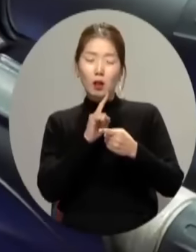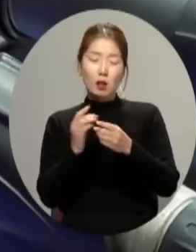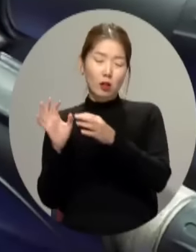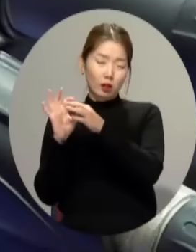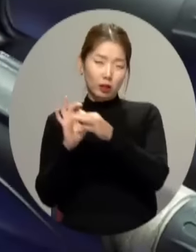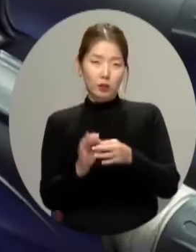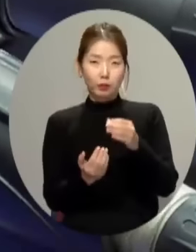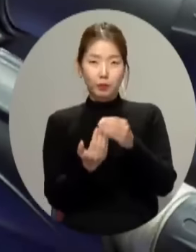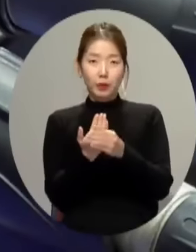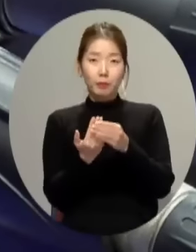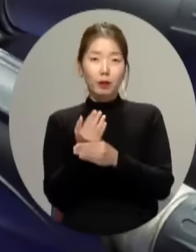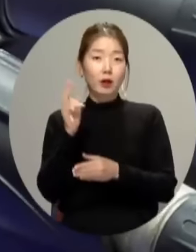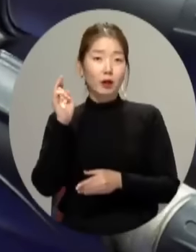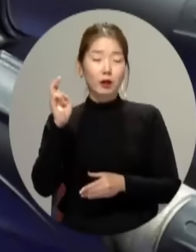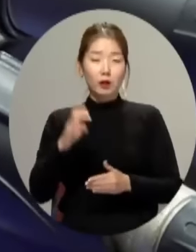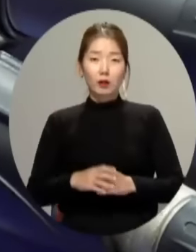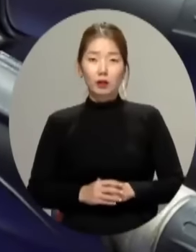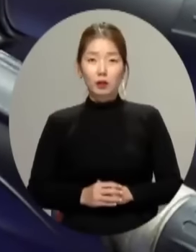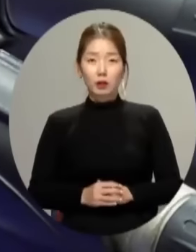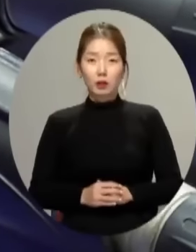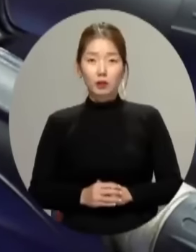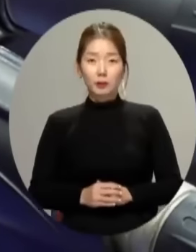전망입니다 MBC 뉴스 전용입니다